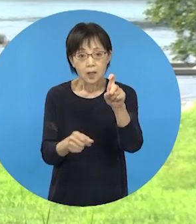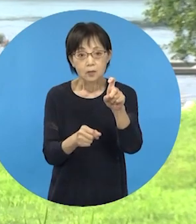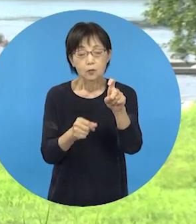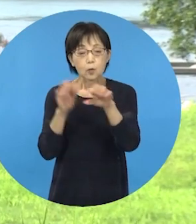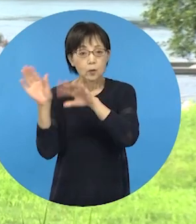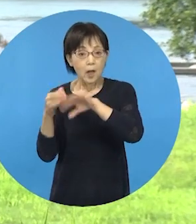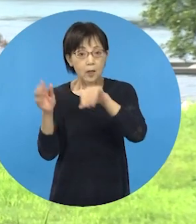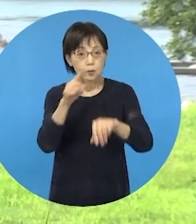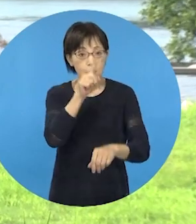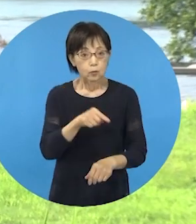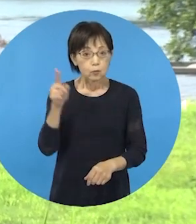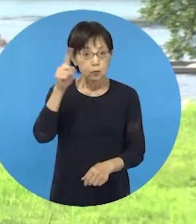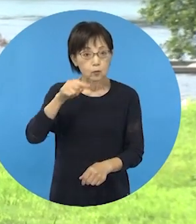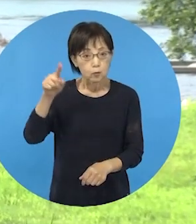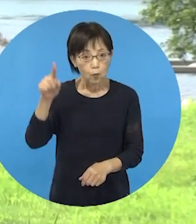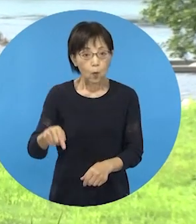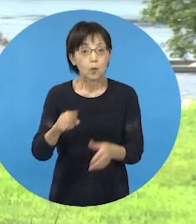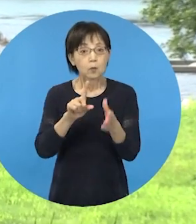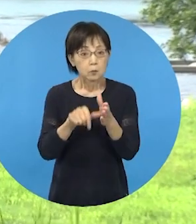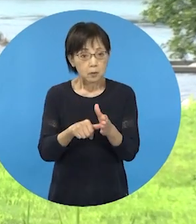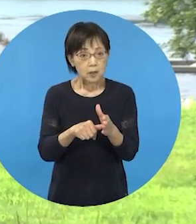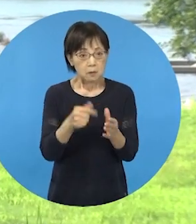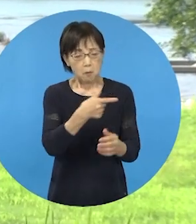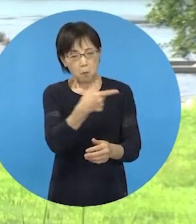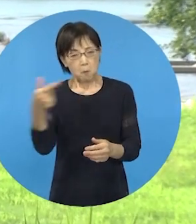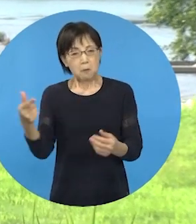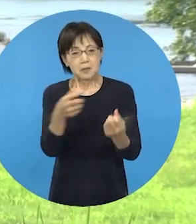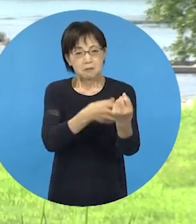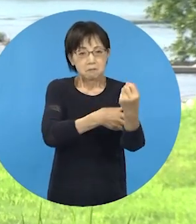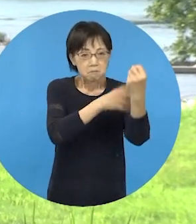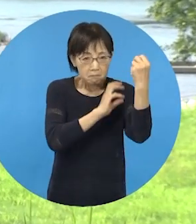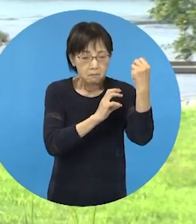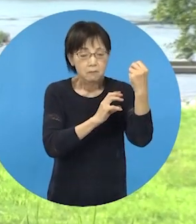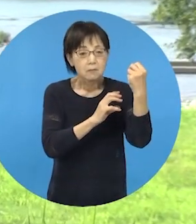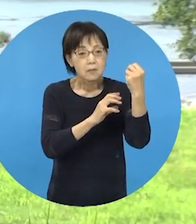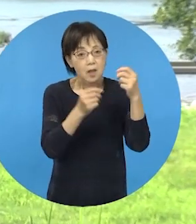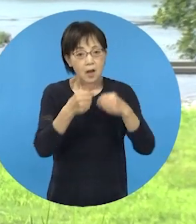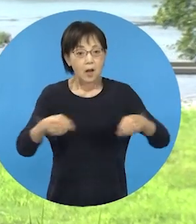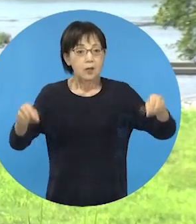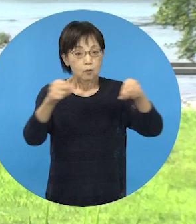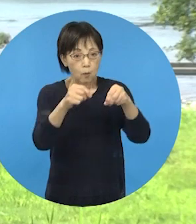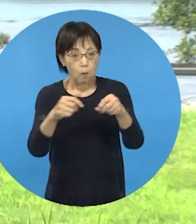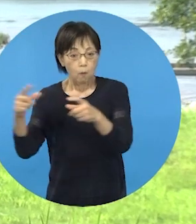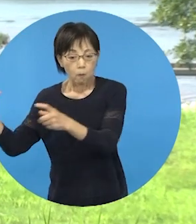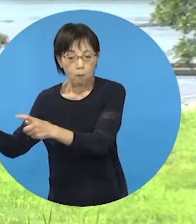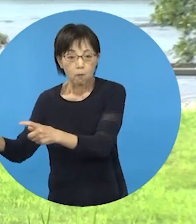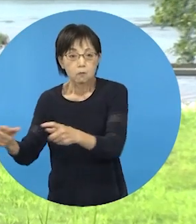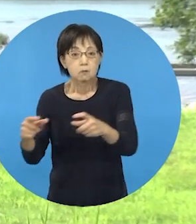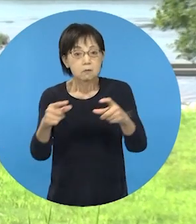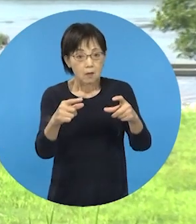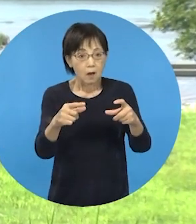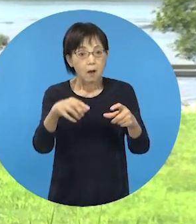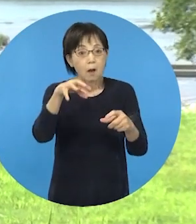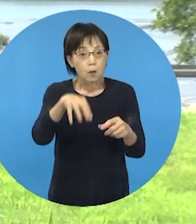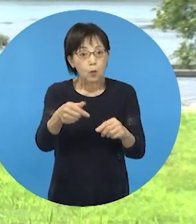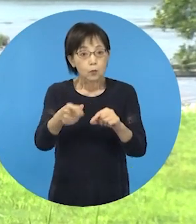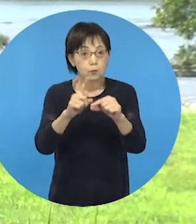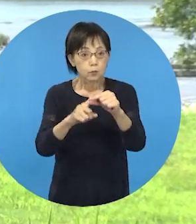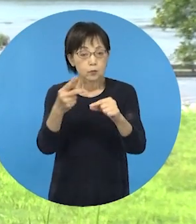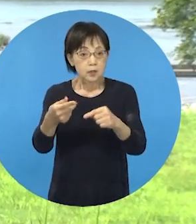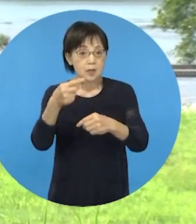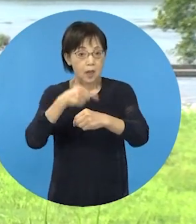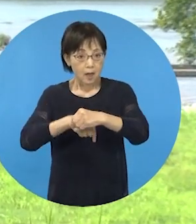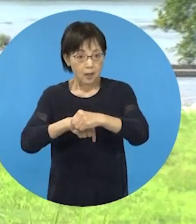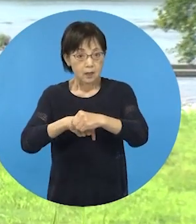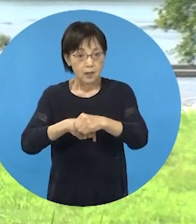台風19号は大型で強い勢力を保ったまま関東地方を通過し、府中市内